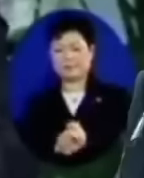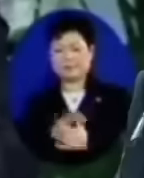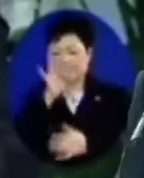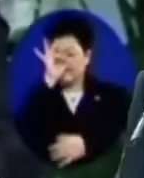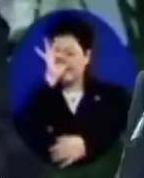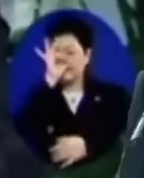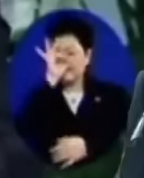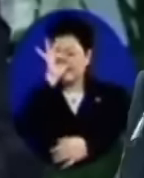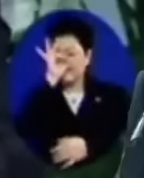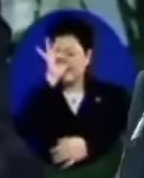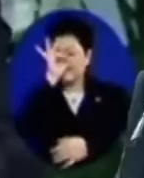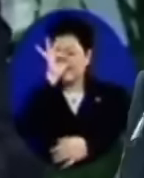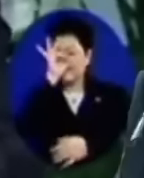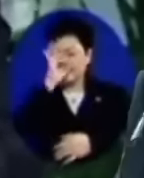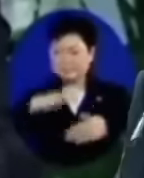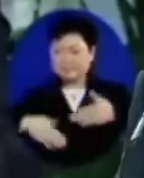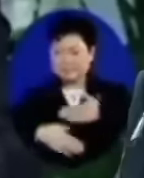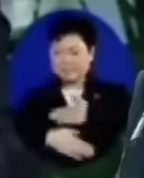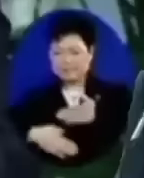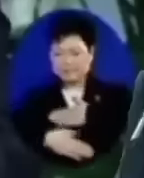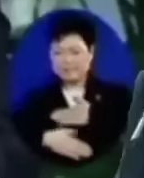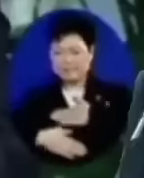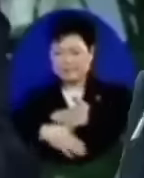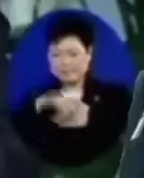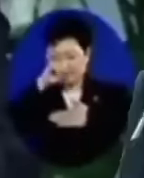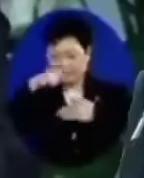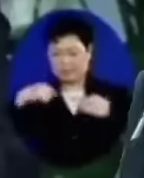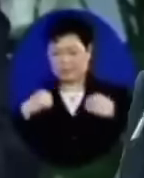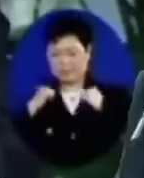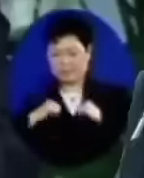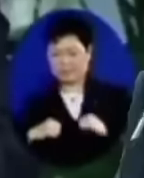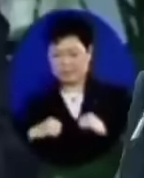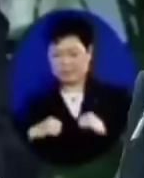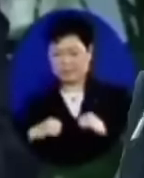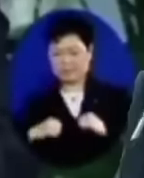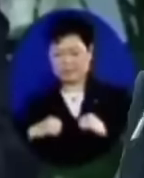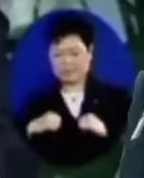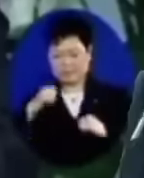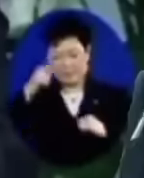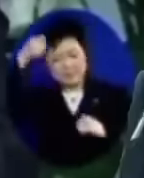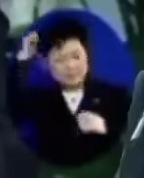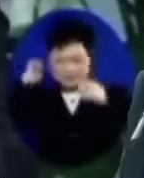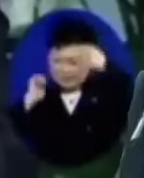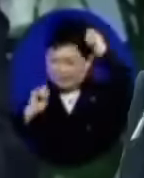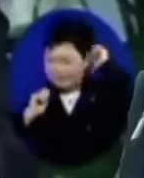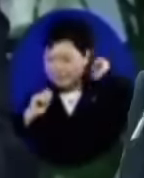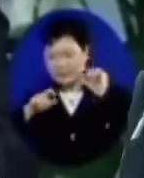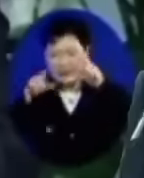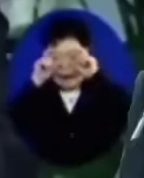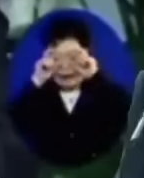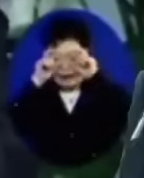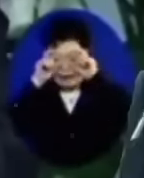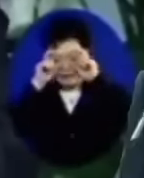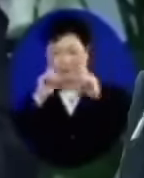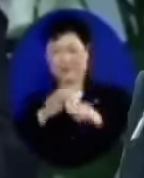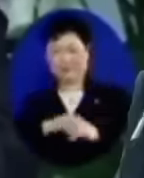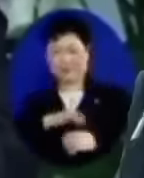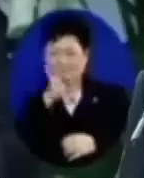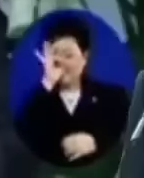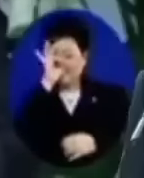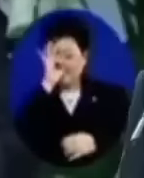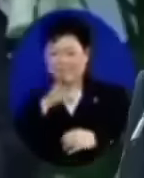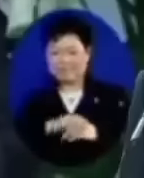돼지를 아무리 목욕시키고 좋은 옷을 입히고 머리를 빗어주고 안경을 끼워주고